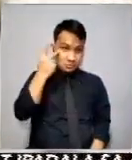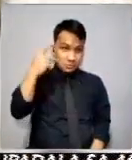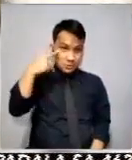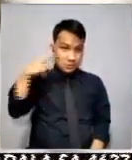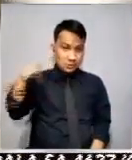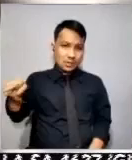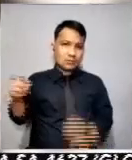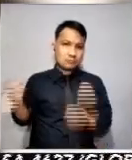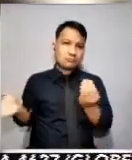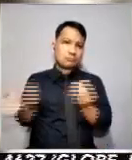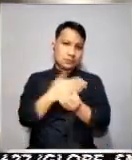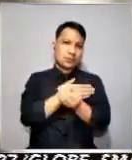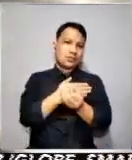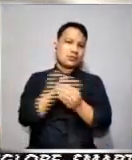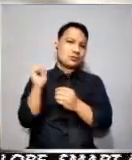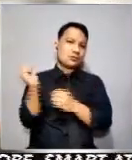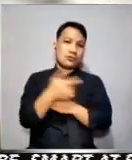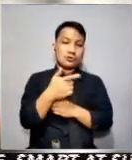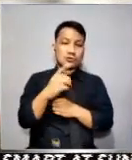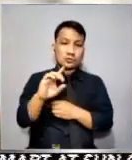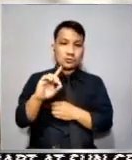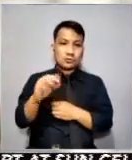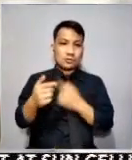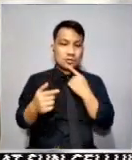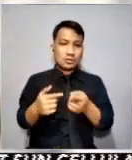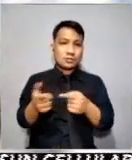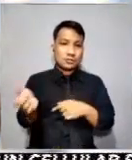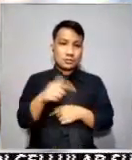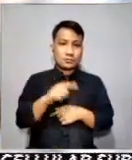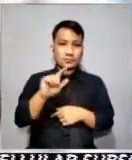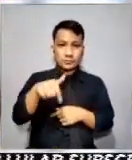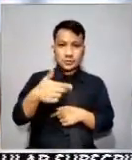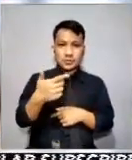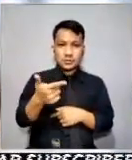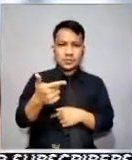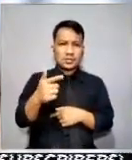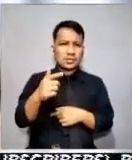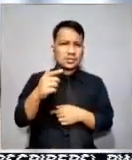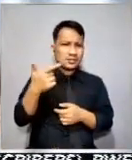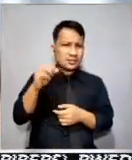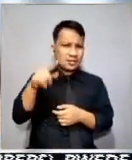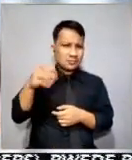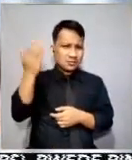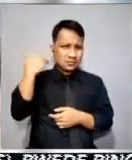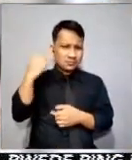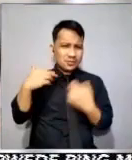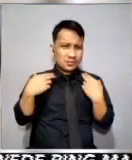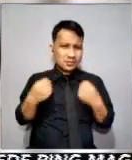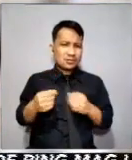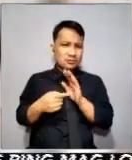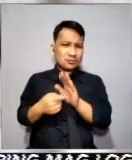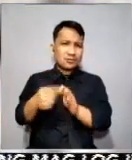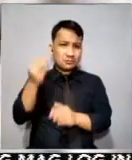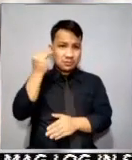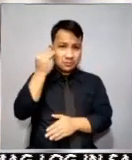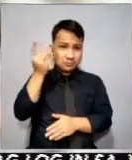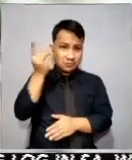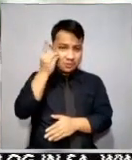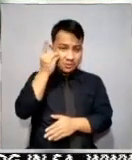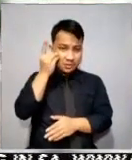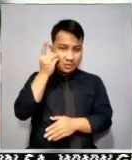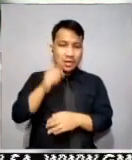Sabi ni Pangilinan, pwedeng pumalit sina PGH Director Gap Legaspi at dating Health Secretaries Manuel Dayrit at Esperanza